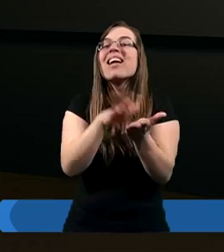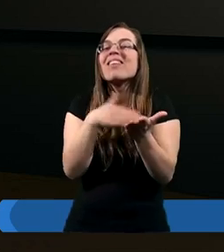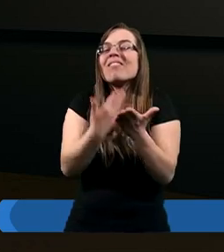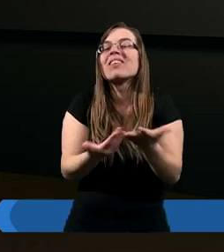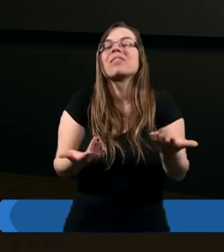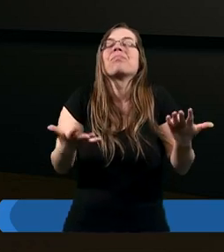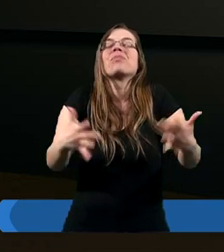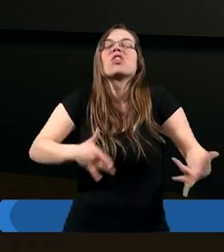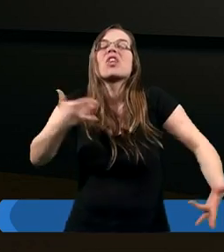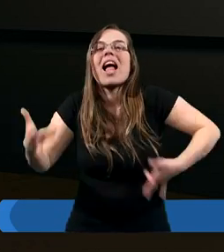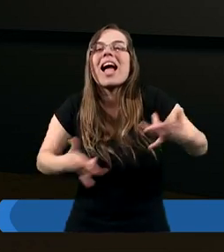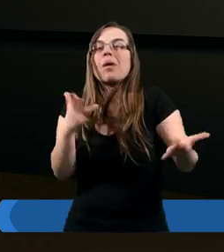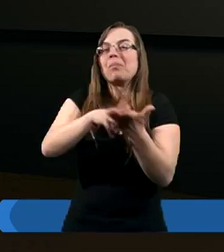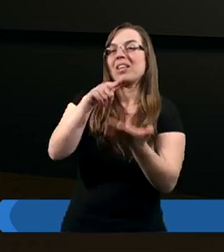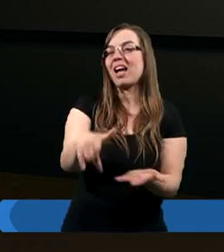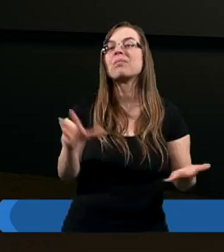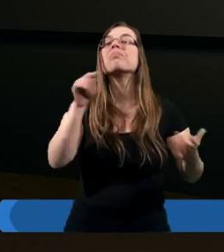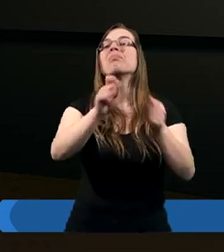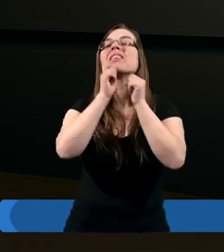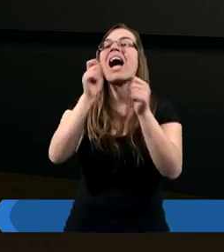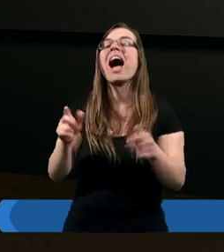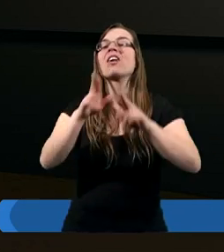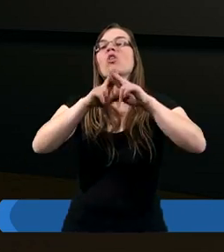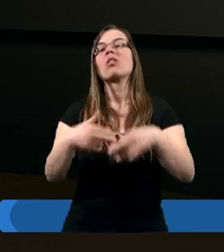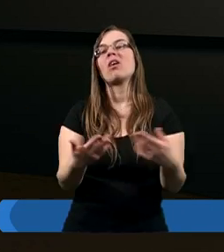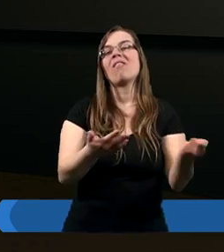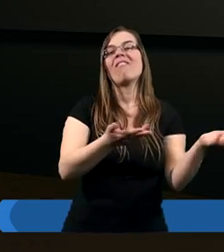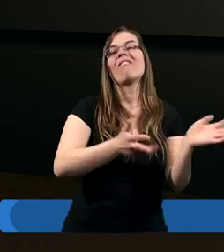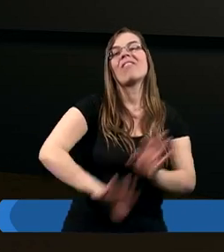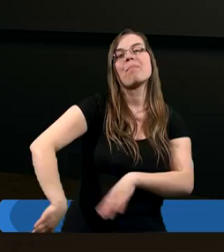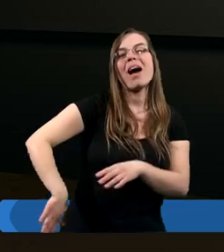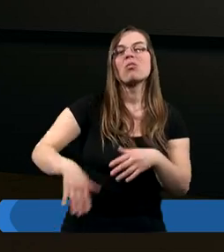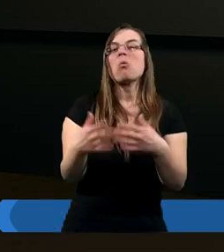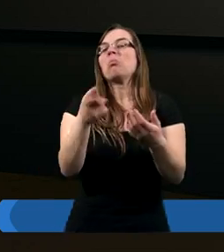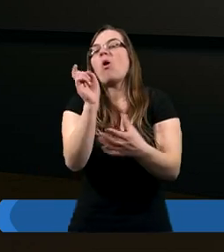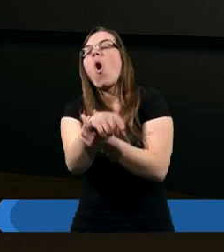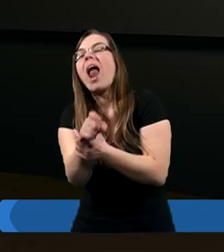niezwykle cierpi na tym, że ten dar został wypaczony. Że